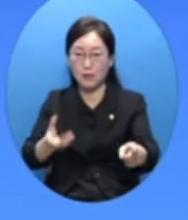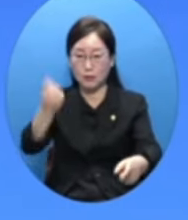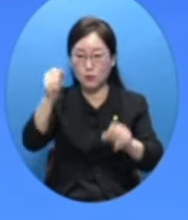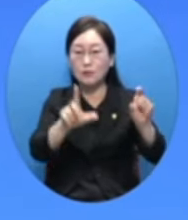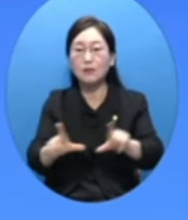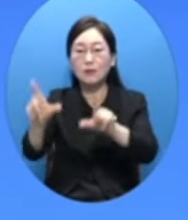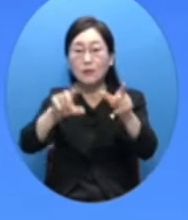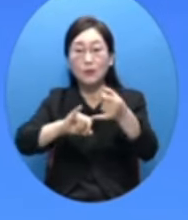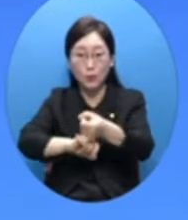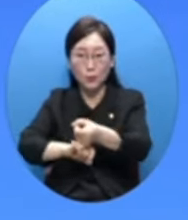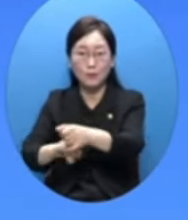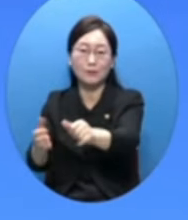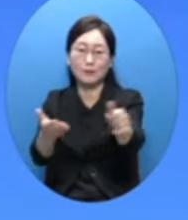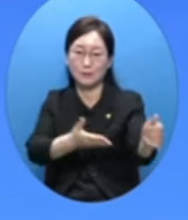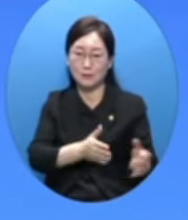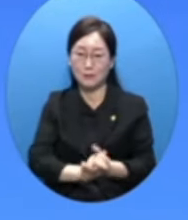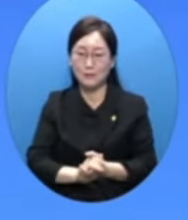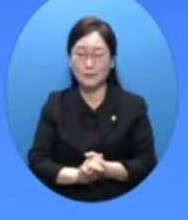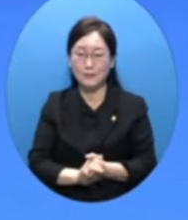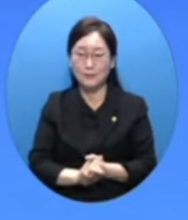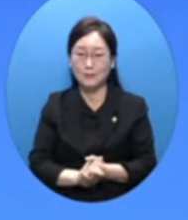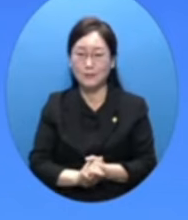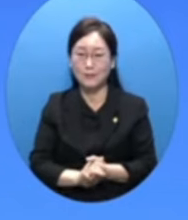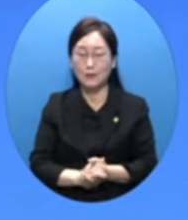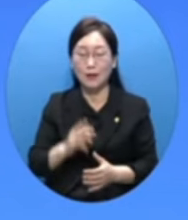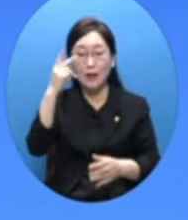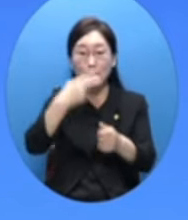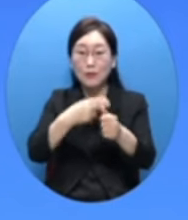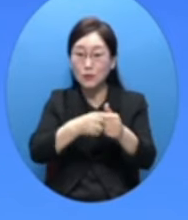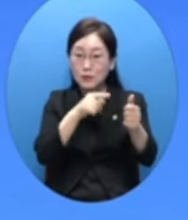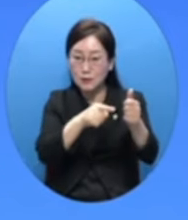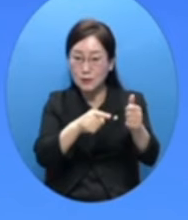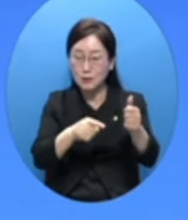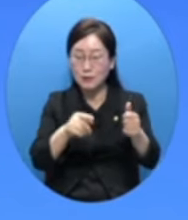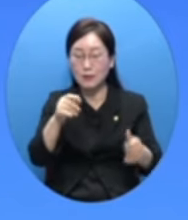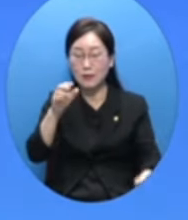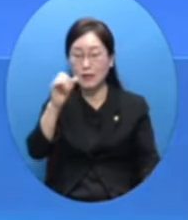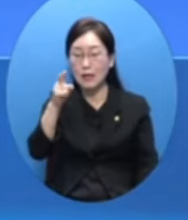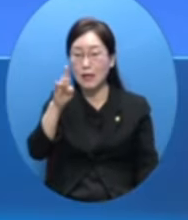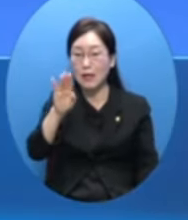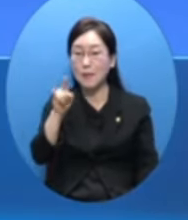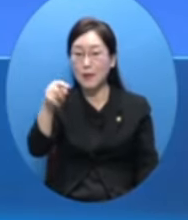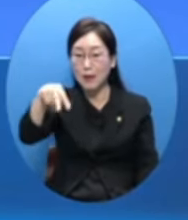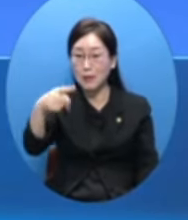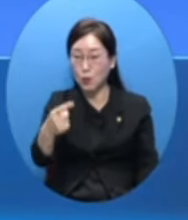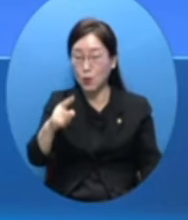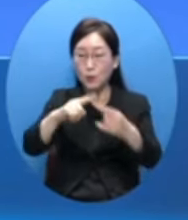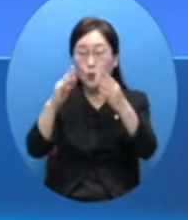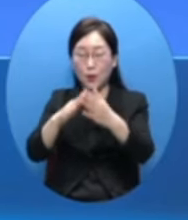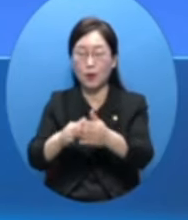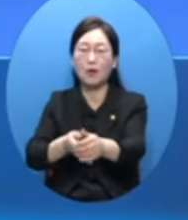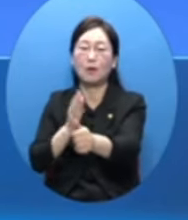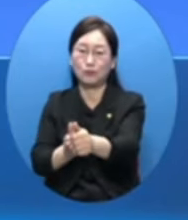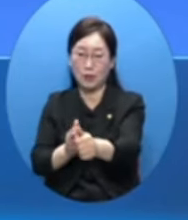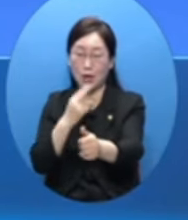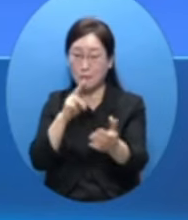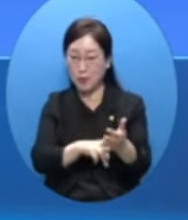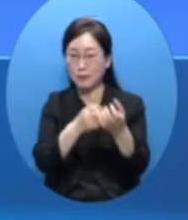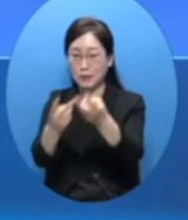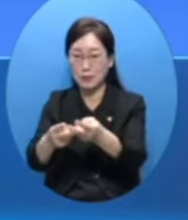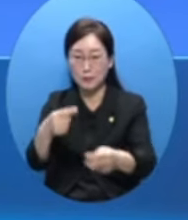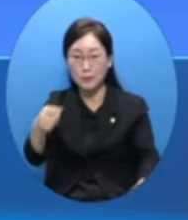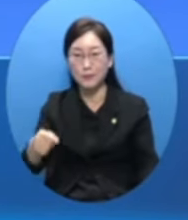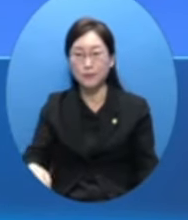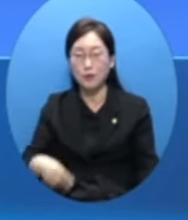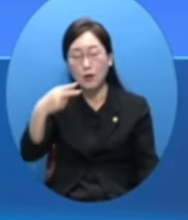여러분 모두가 되기를 바랍니다. 사도 바울이 에베소 교회에 권면하는 말씀이 에베소 5장 18절에 이와 같이 기록되어 있습니다.